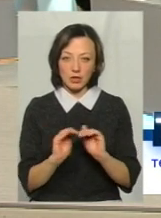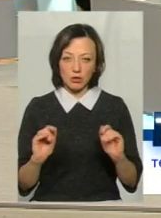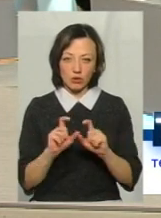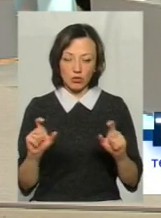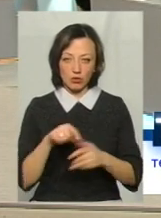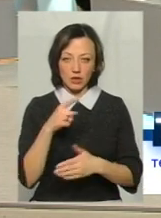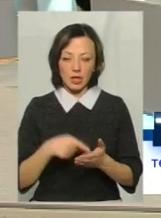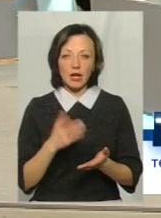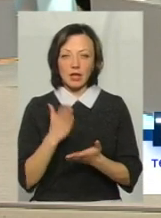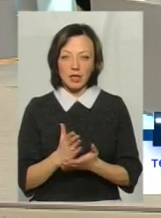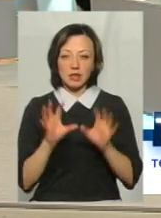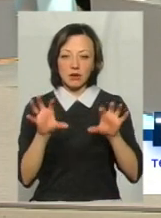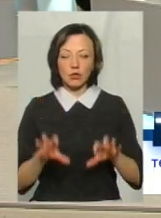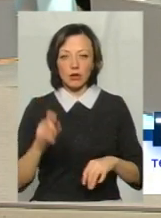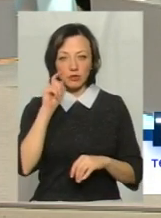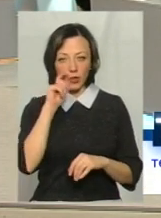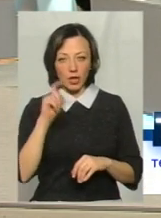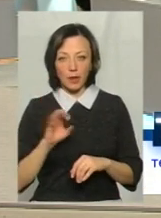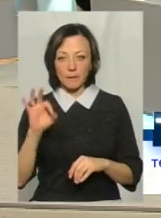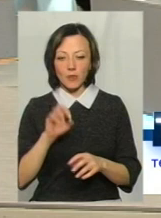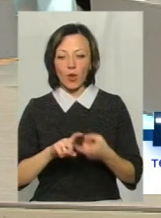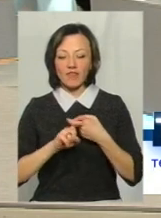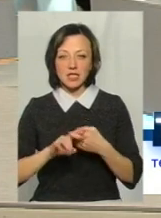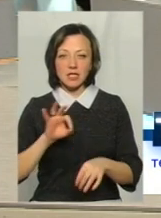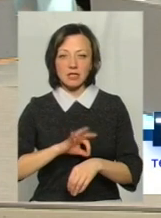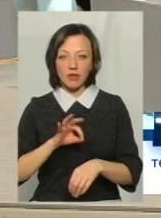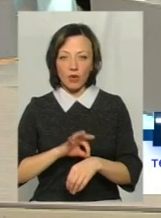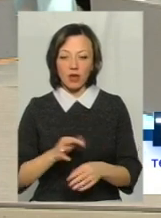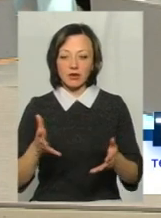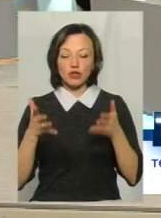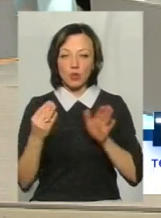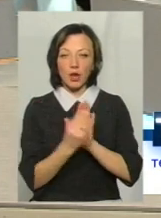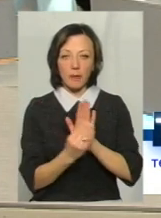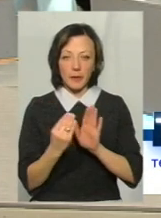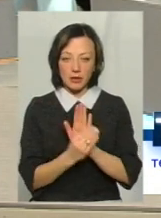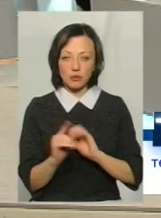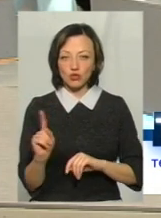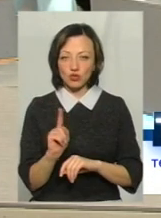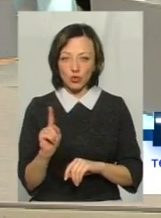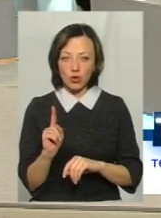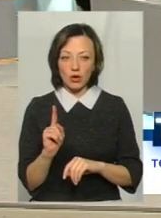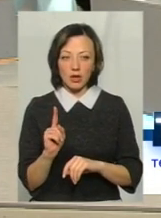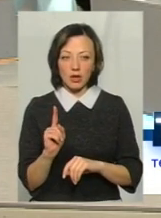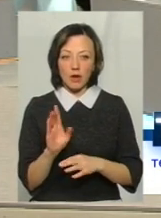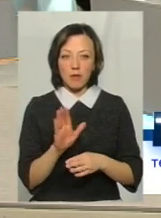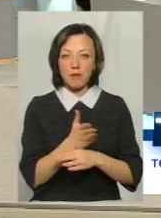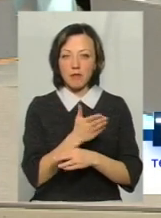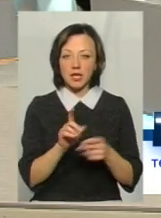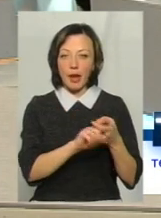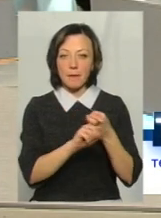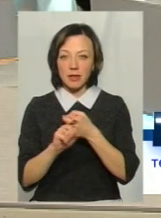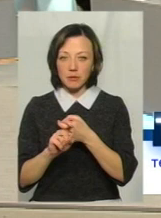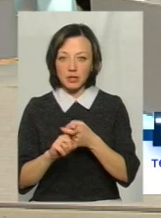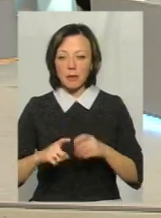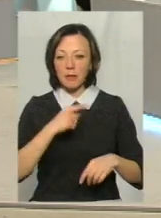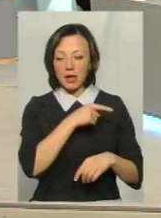садочку. Є, є законодавство України про інфекційні захворювання, де чітко прописано, що в міжепідемічний період діти можуть